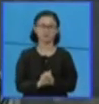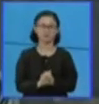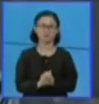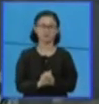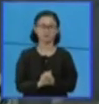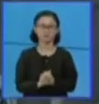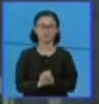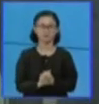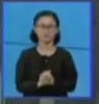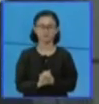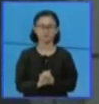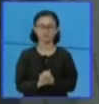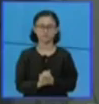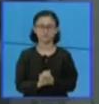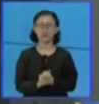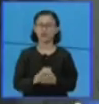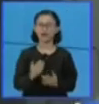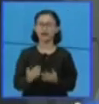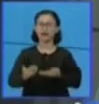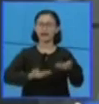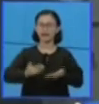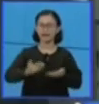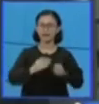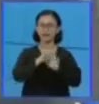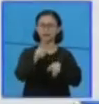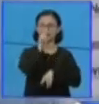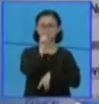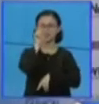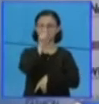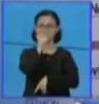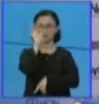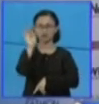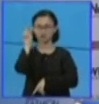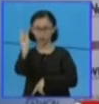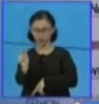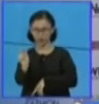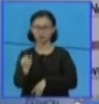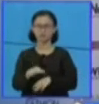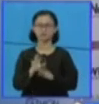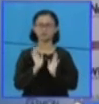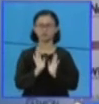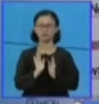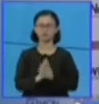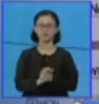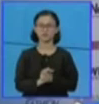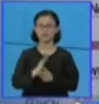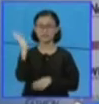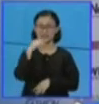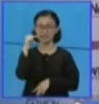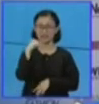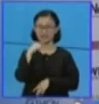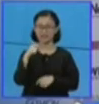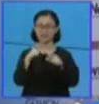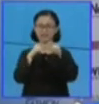Sosial Operasi Katarak menyediakan layanan untuk 100 orang pasien. Kegiatan kali ini di Siantar, di Simalungun ini